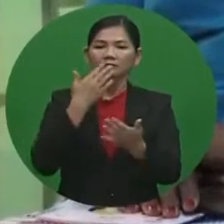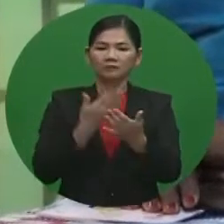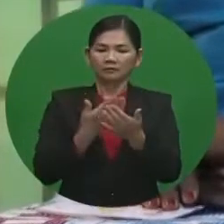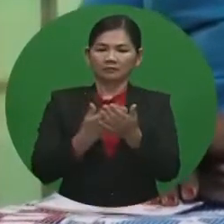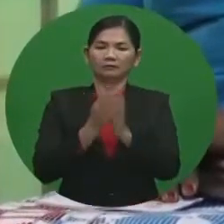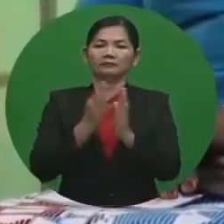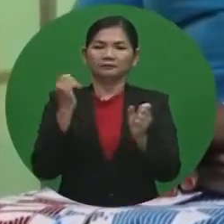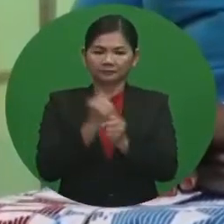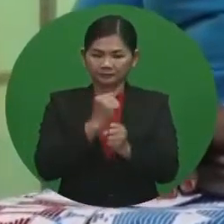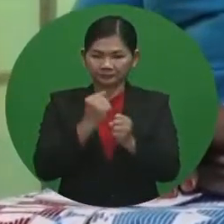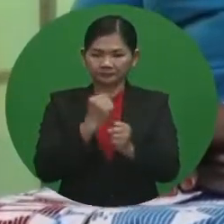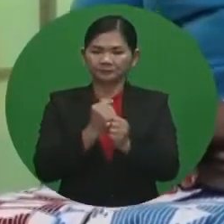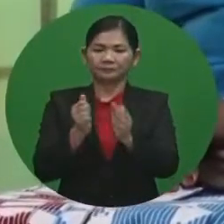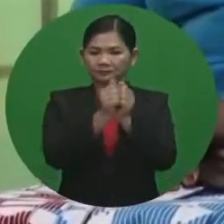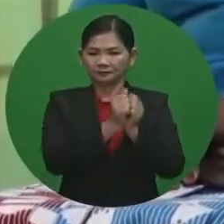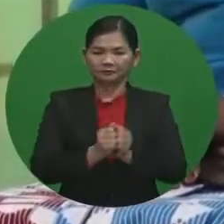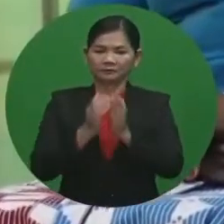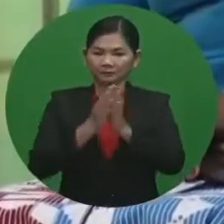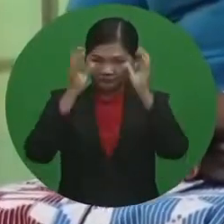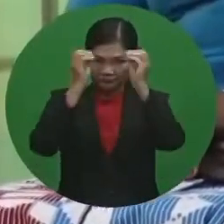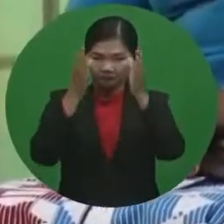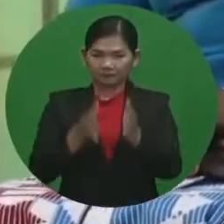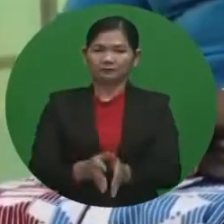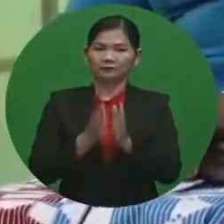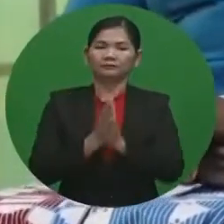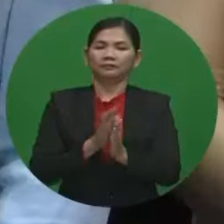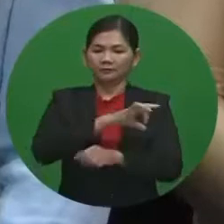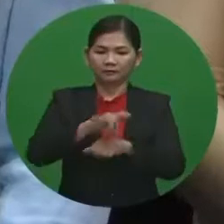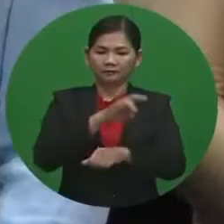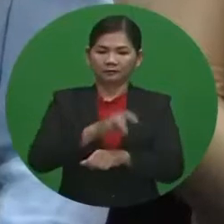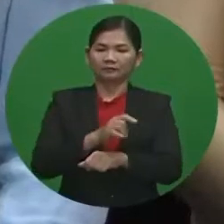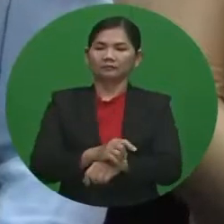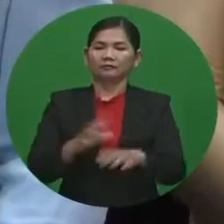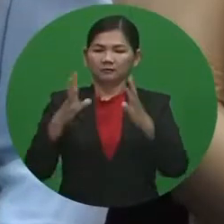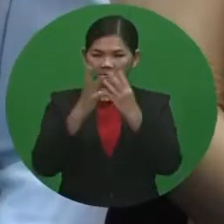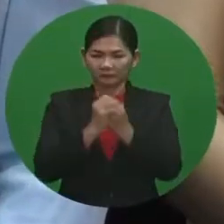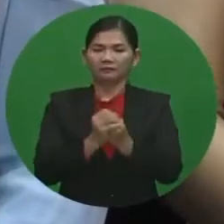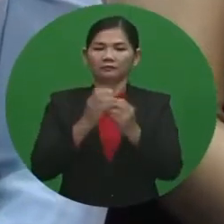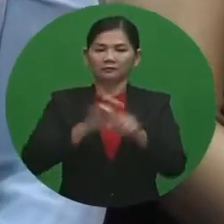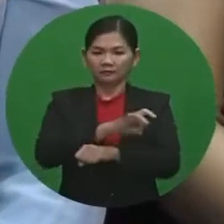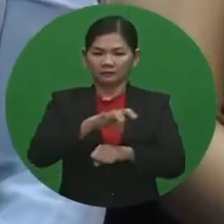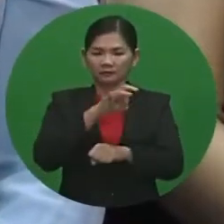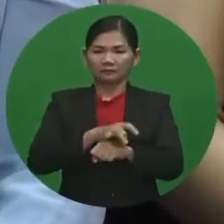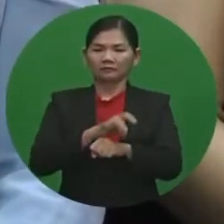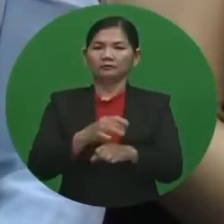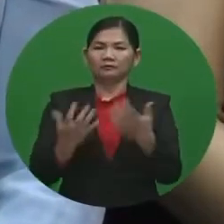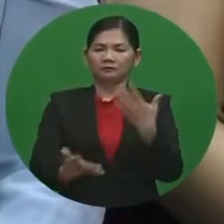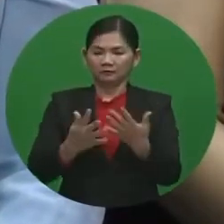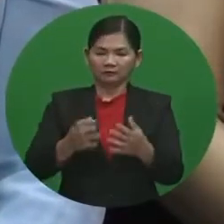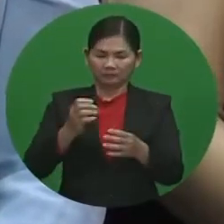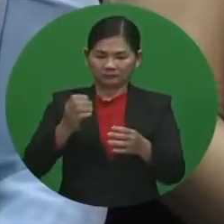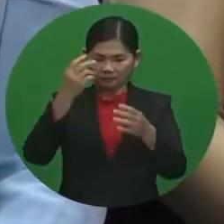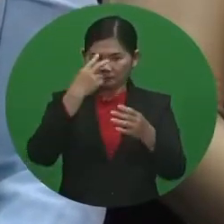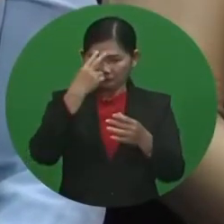ពោះការខិតខំប្រឹងប្រែងរួមគ្នារបស់លោកគ្រូអ្នកគ្រូក្នុងរយៈពេលនៃសន្និបាតដែលបានចំណាយពេលវេលាប្រាជ្ញាស្មារ